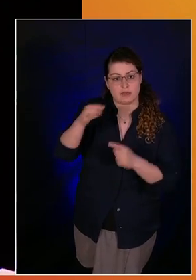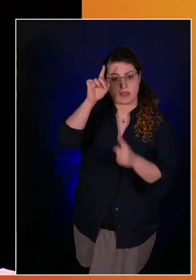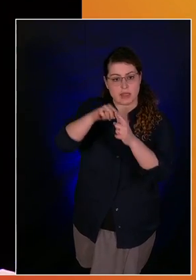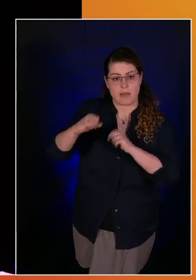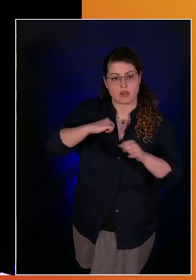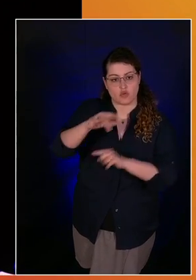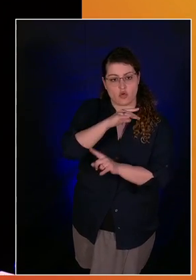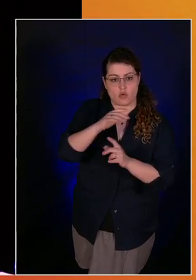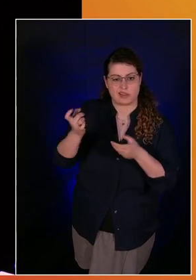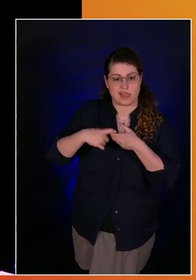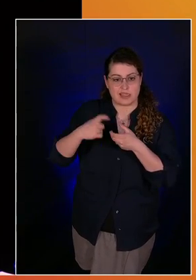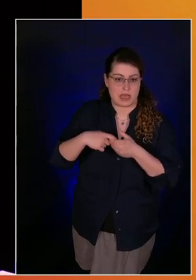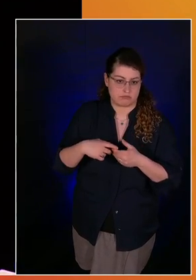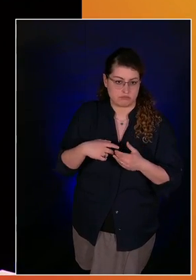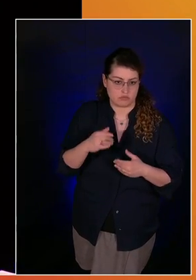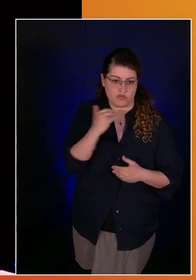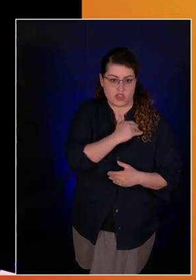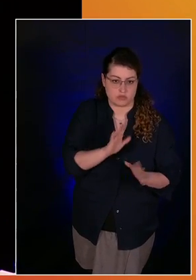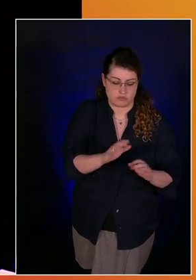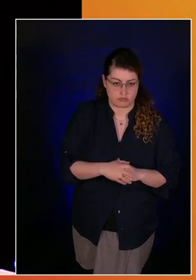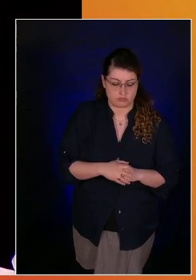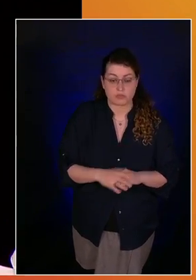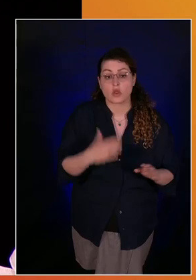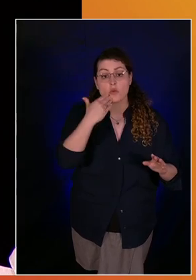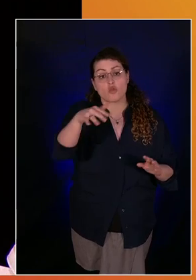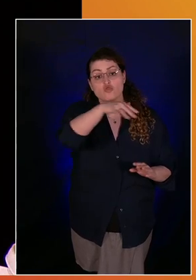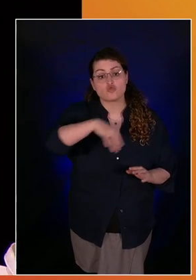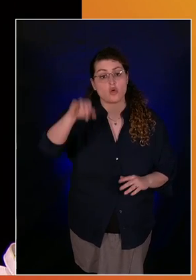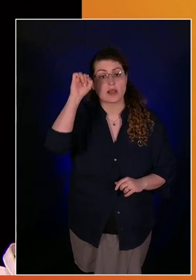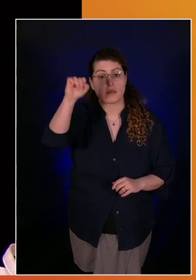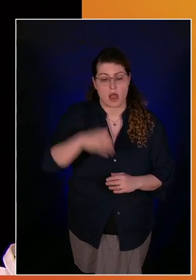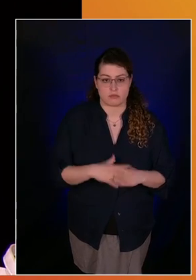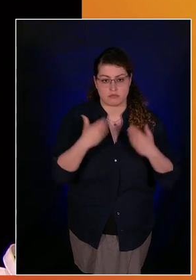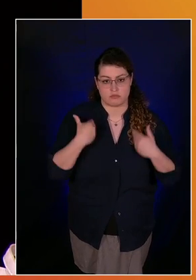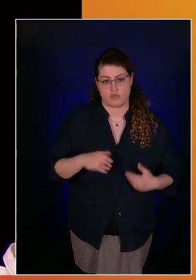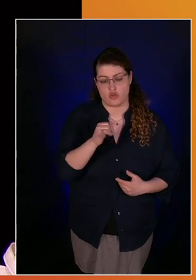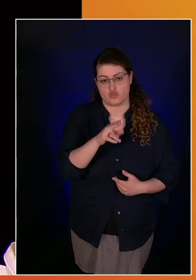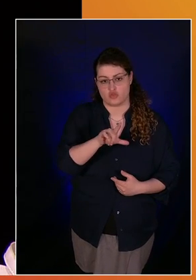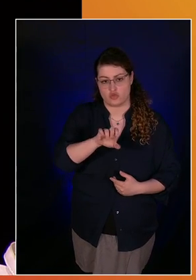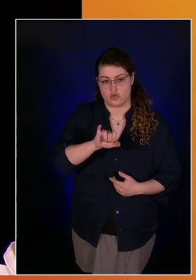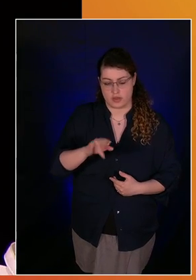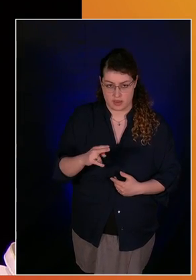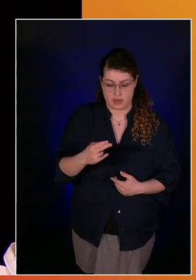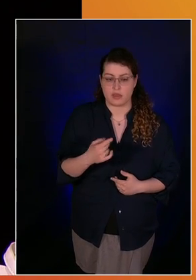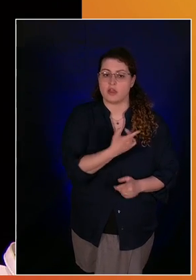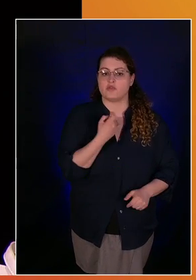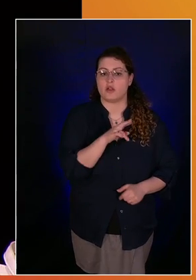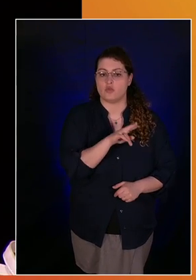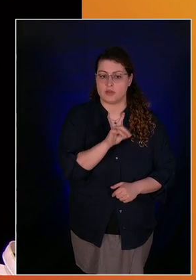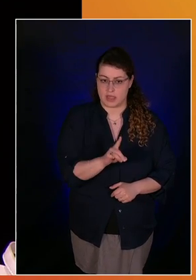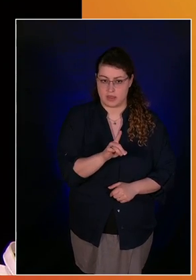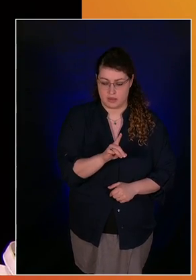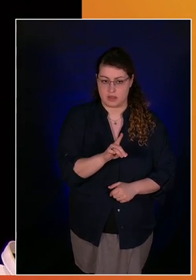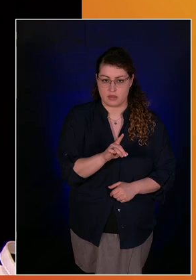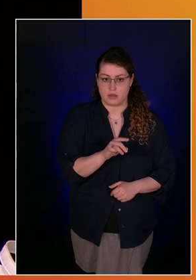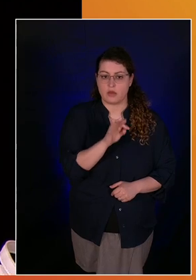syndicale vite fait ouais bonjour les camarades donc Julien Capu délégué pour l'udé du 82 tarngaron et